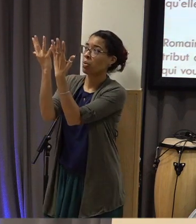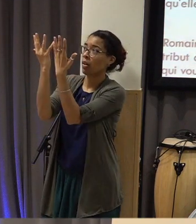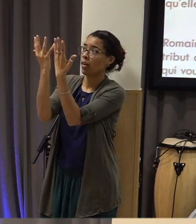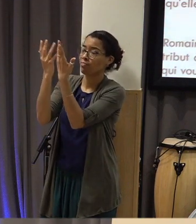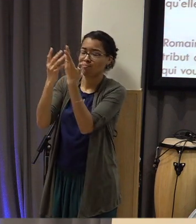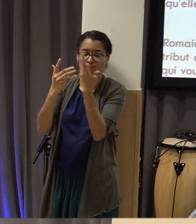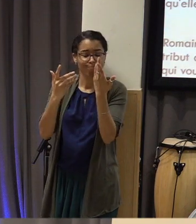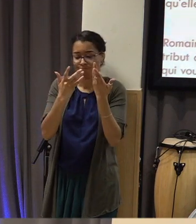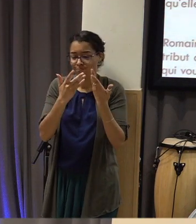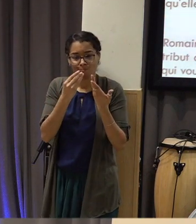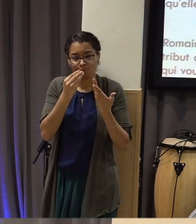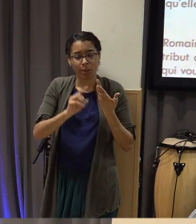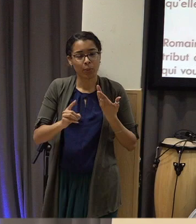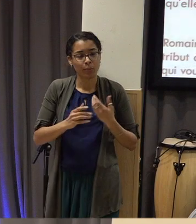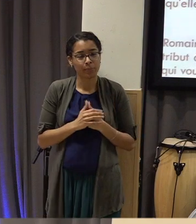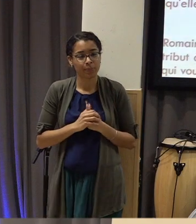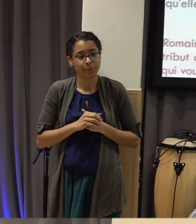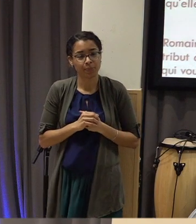blesse.